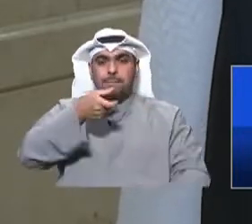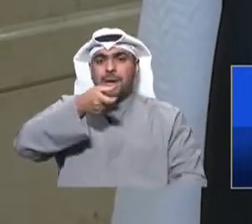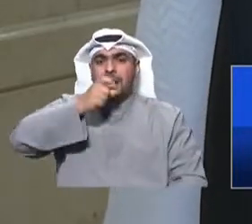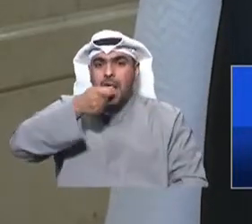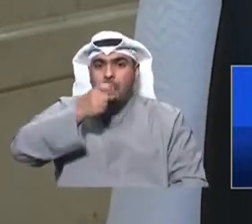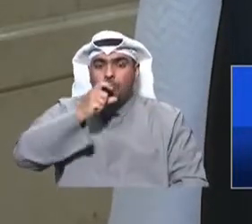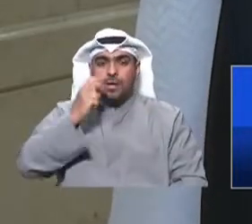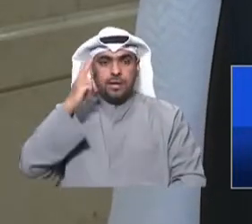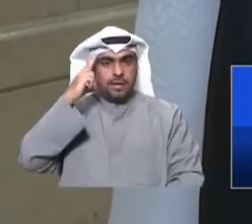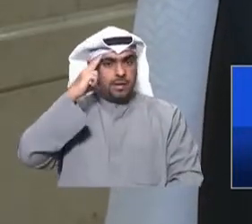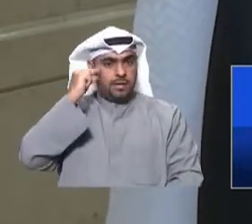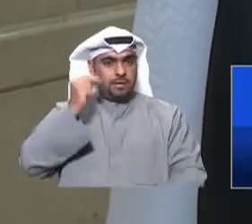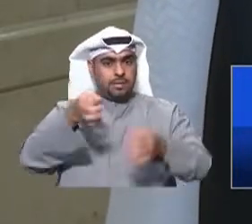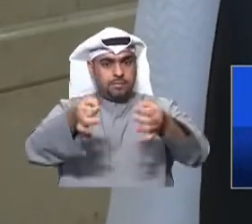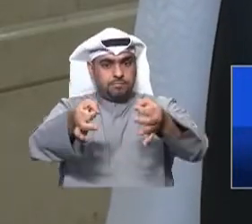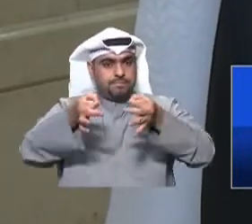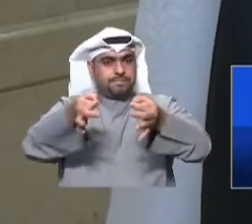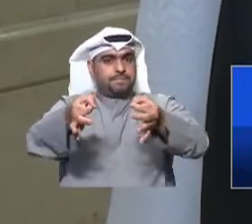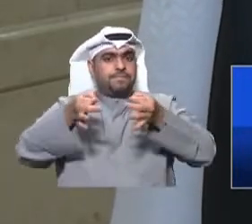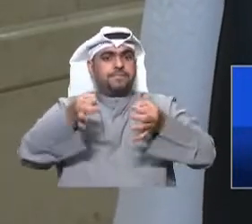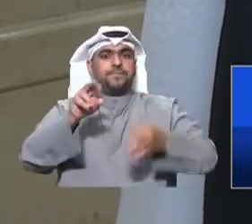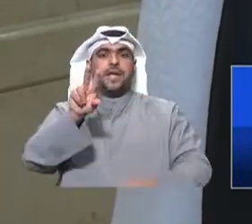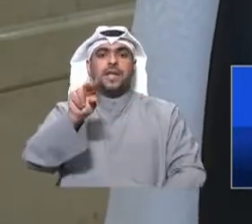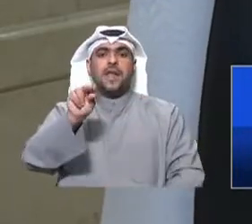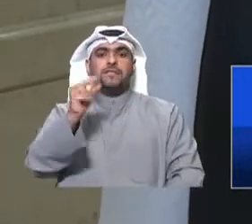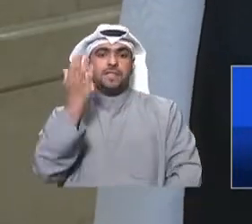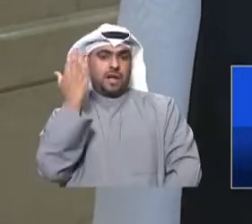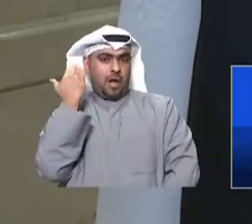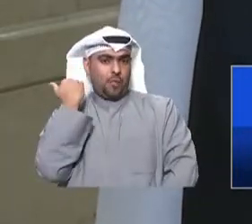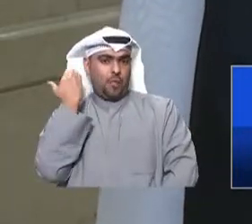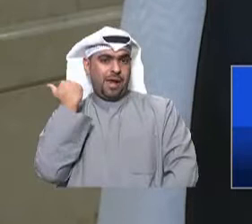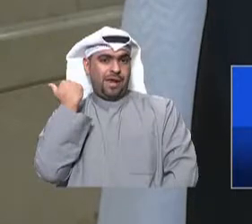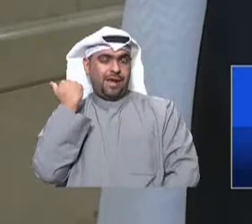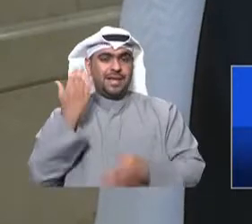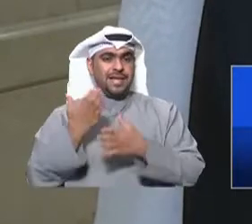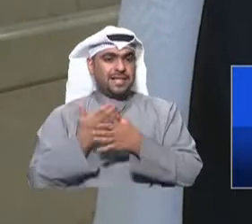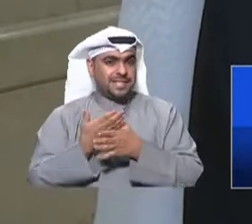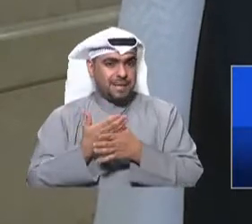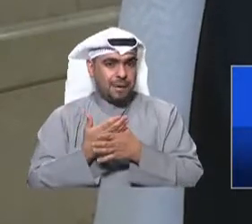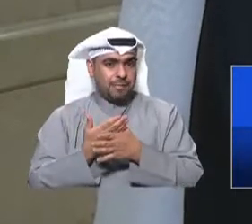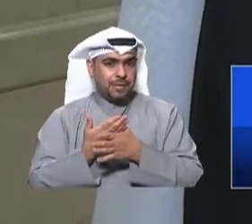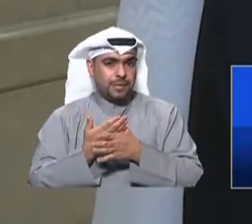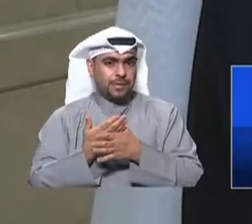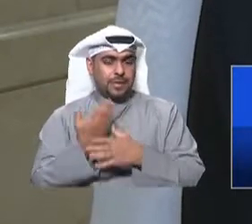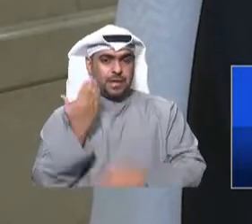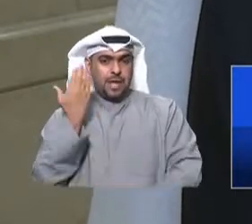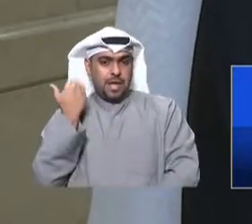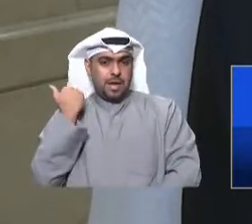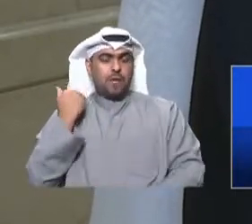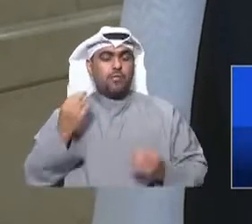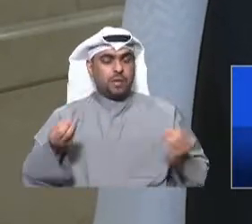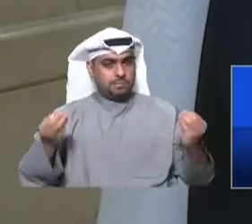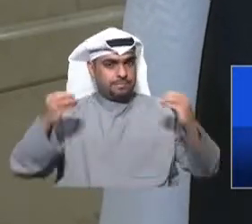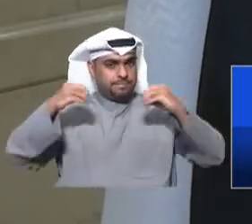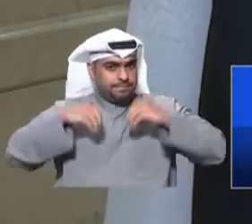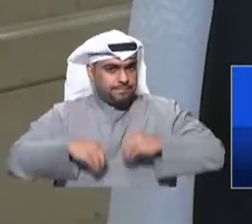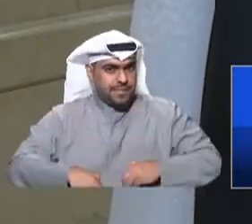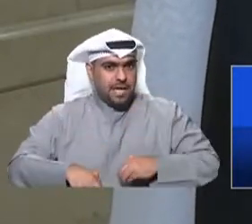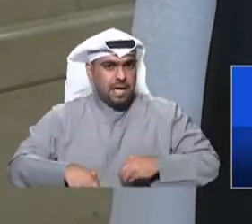بتطبيق الاشتراطات الصحية بالفترة القادمة. مثل ما الكل شايف آخر كم أسبوع كان في زيادة مضطردة